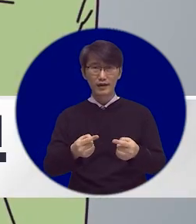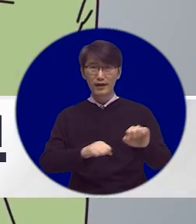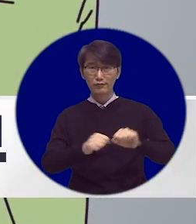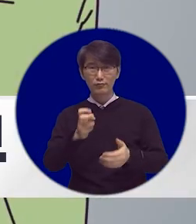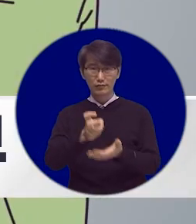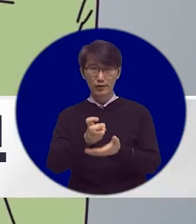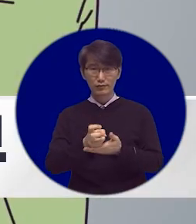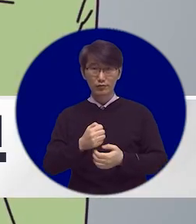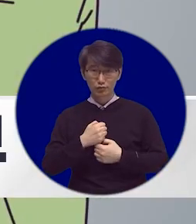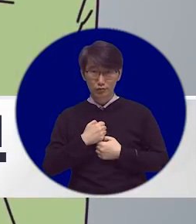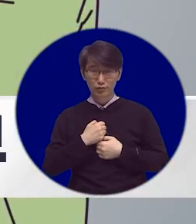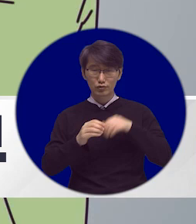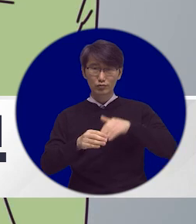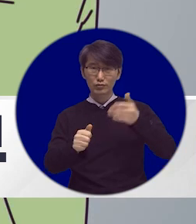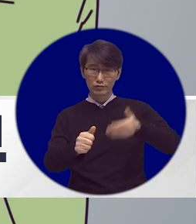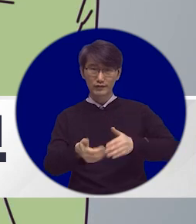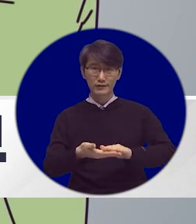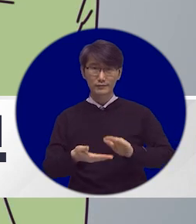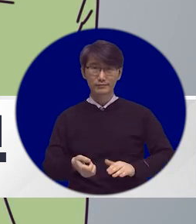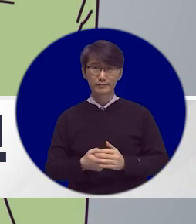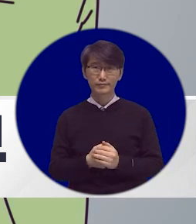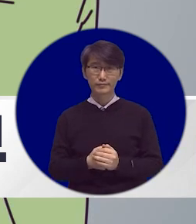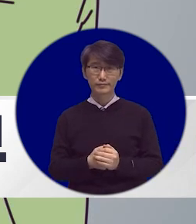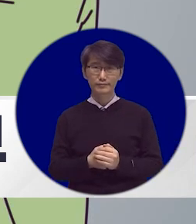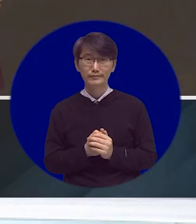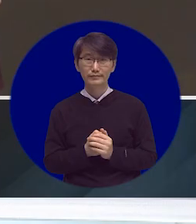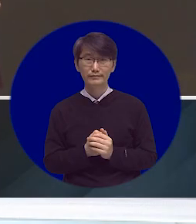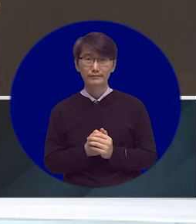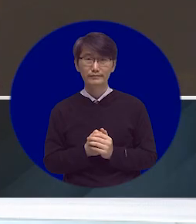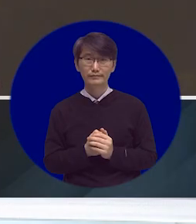행동 수칙을 준수해 투표해 줄 것을 당부했습니다.